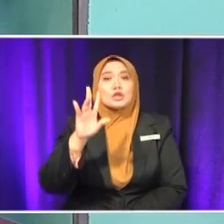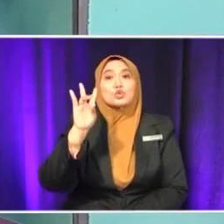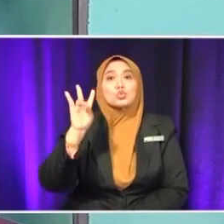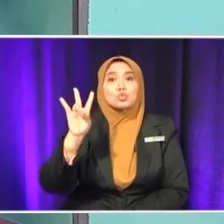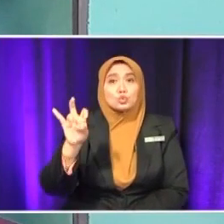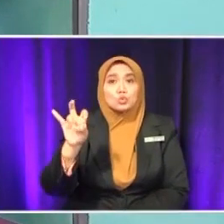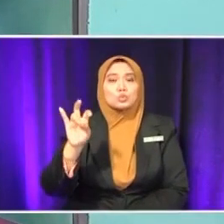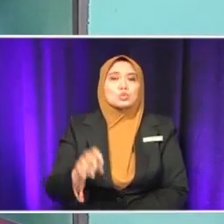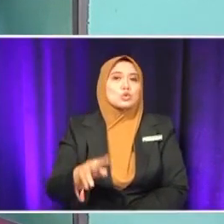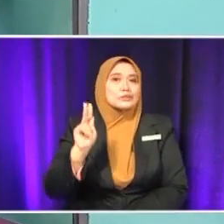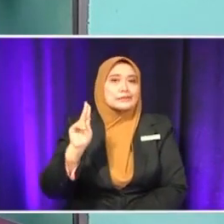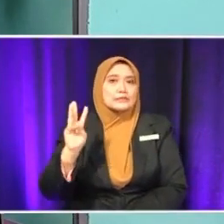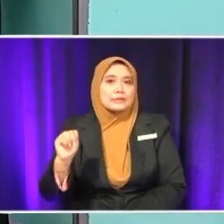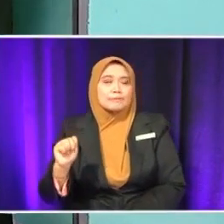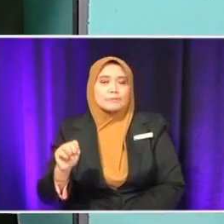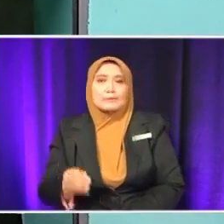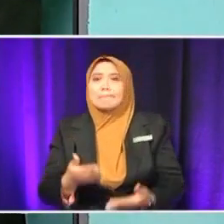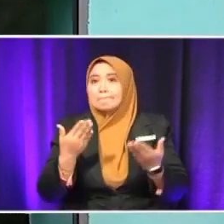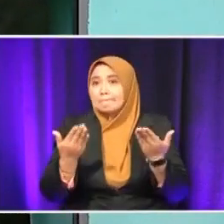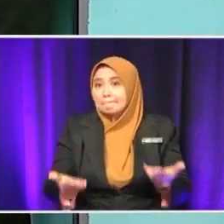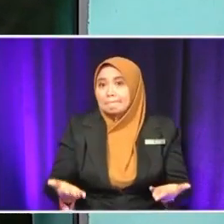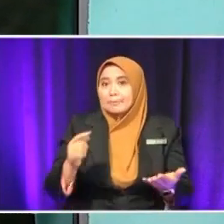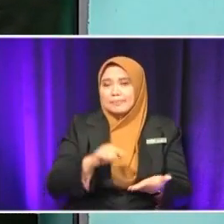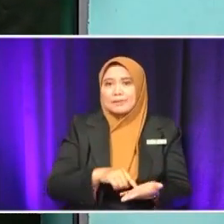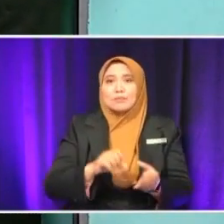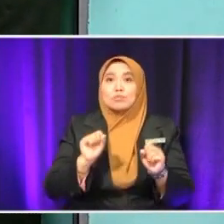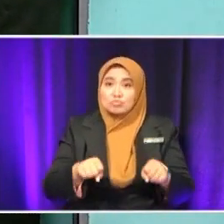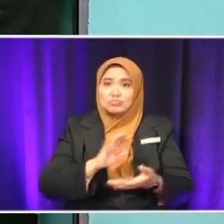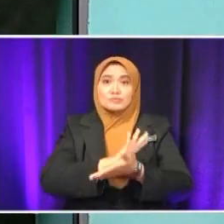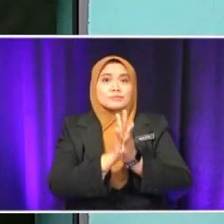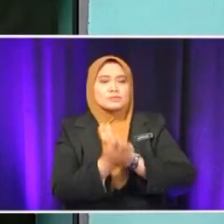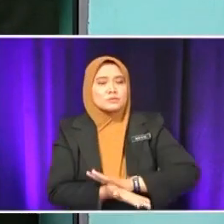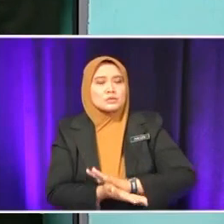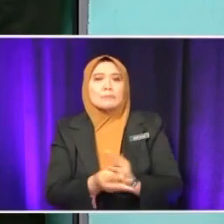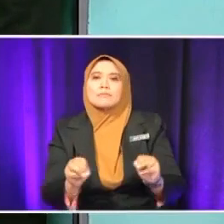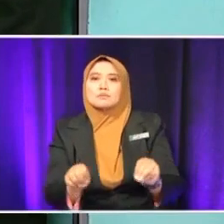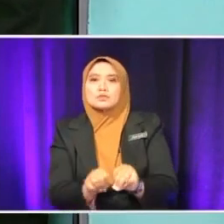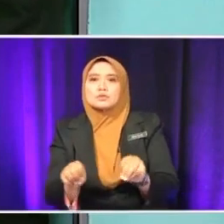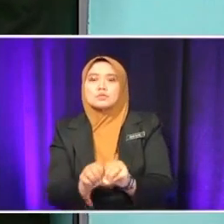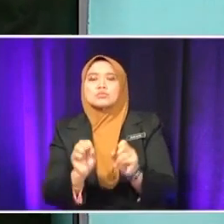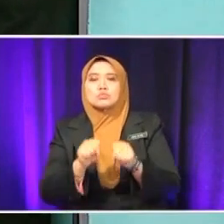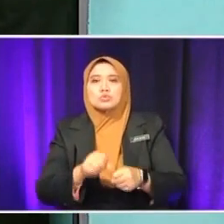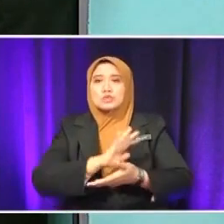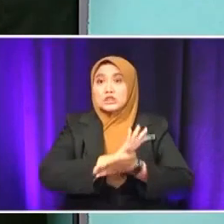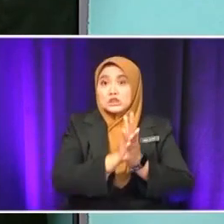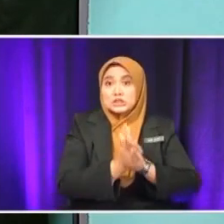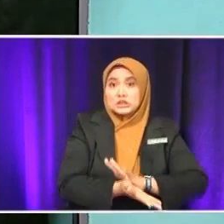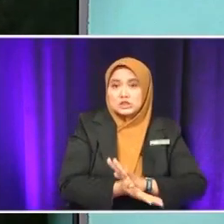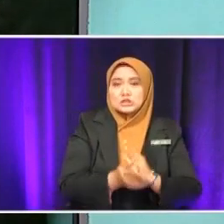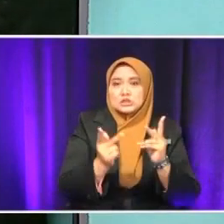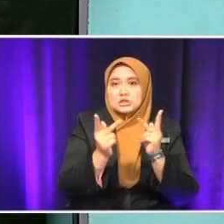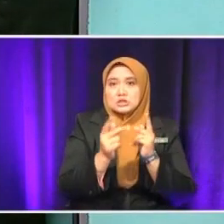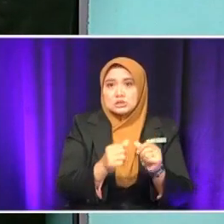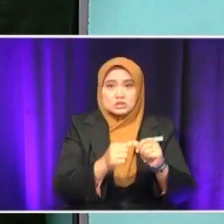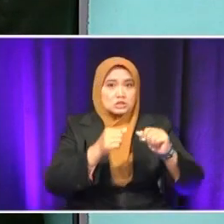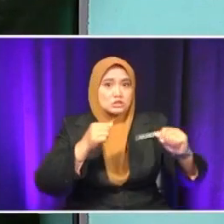370 km. Pemberat ni boleh jadi macam-macam, boleh jadi jarak, boleh jadi masa, boleh juga jadi